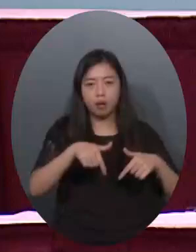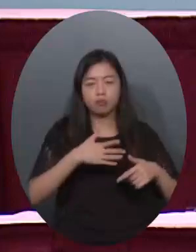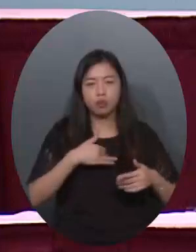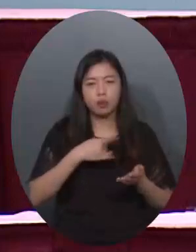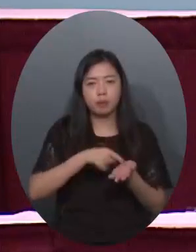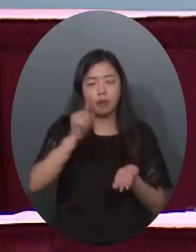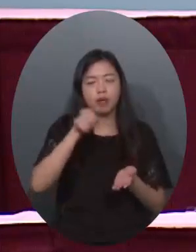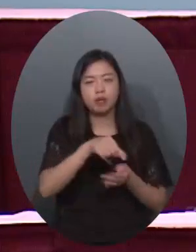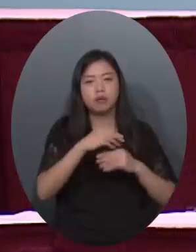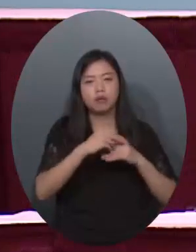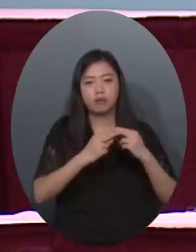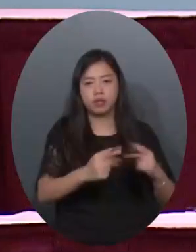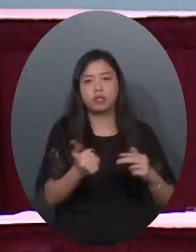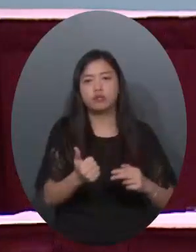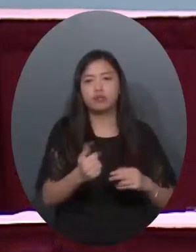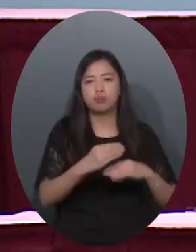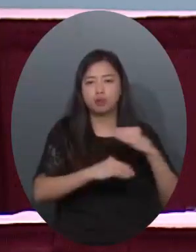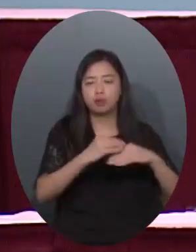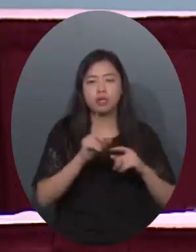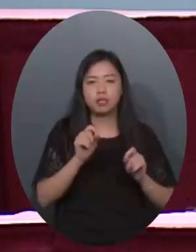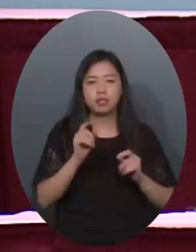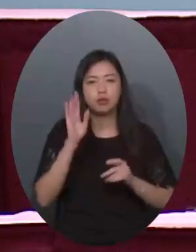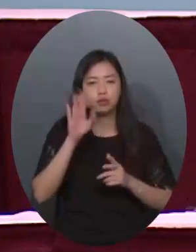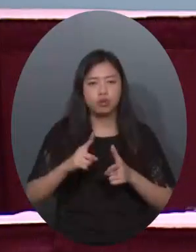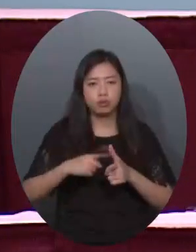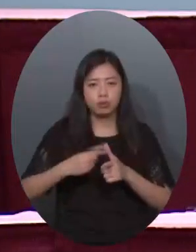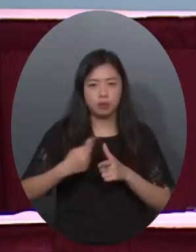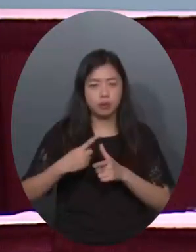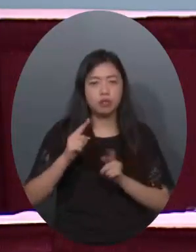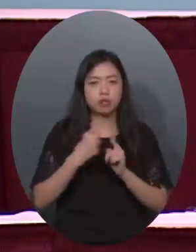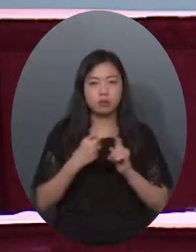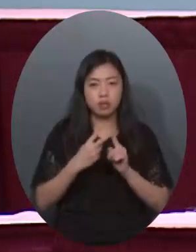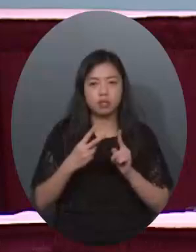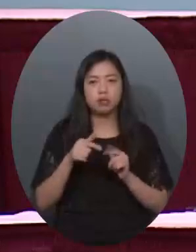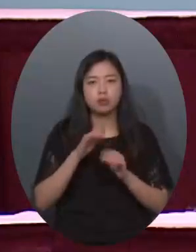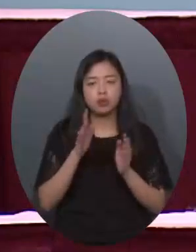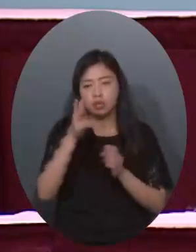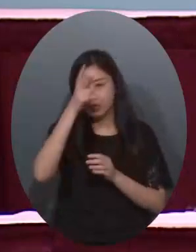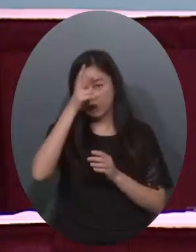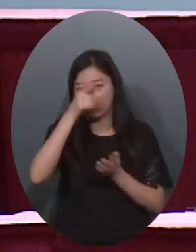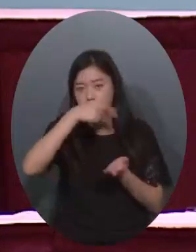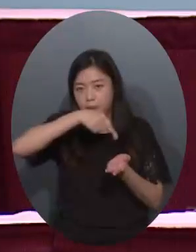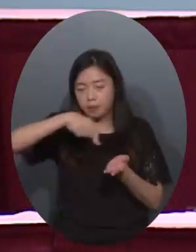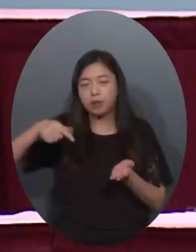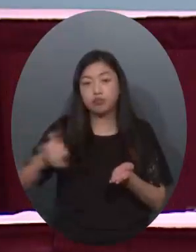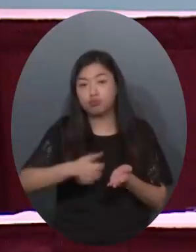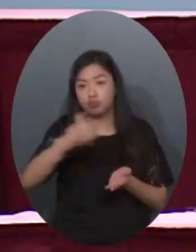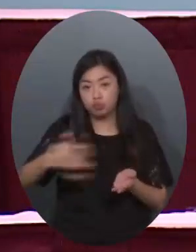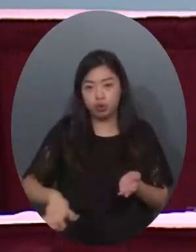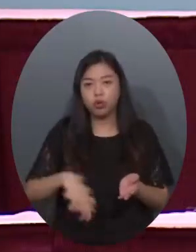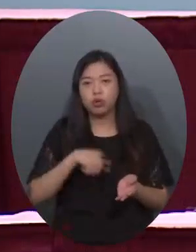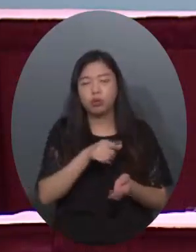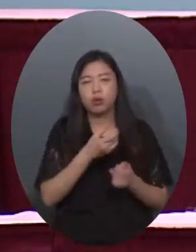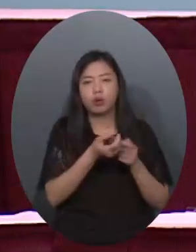目，以及計劃在未來12個月左右完成所需的政府審批工作，為東